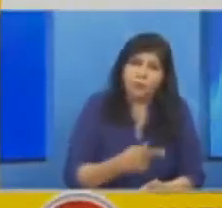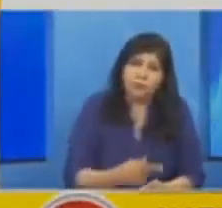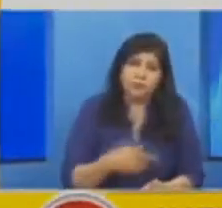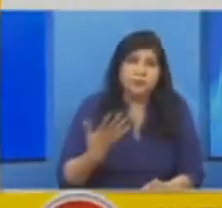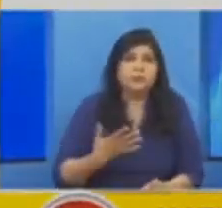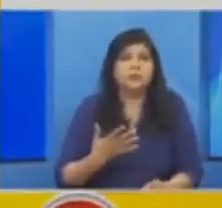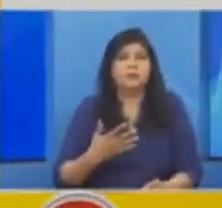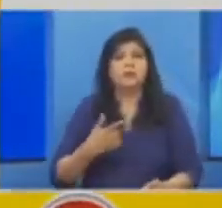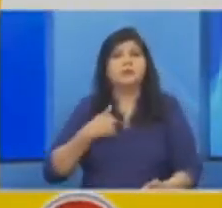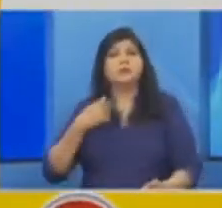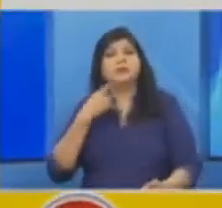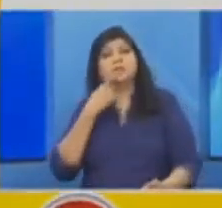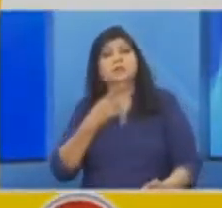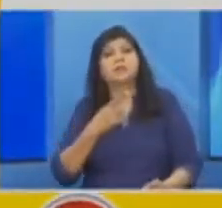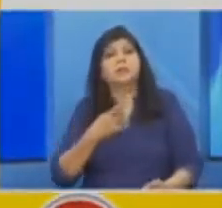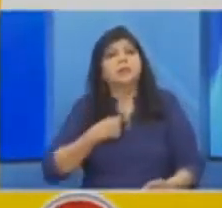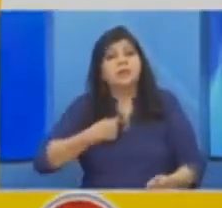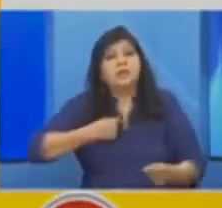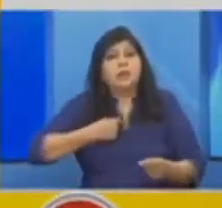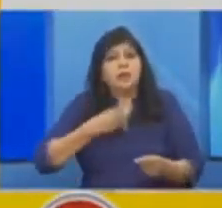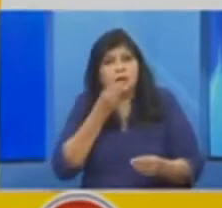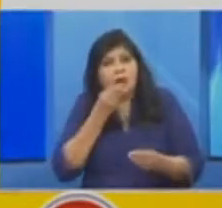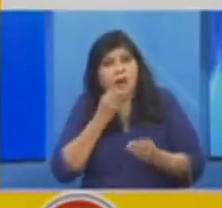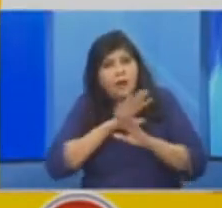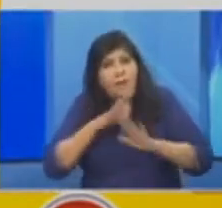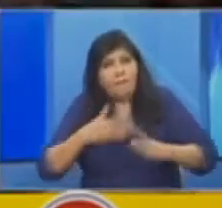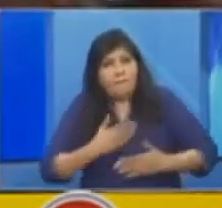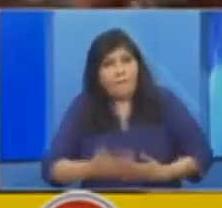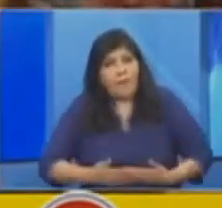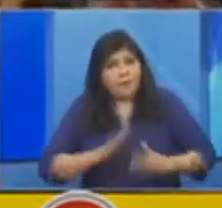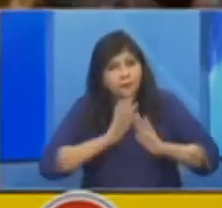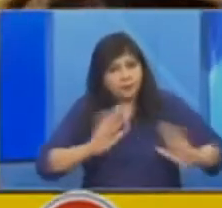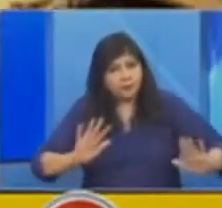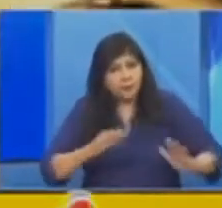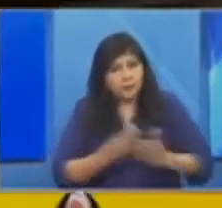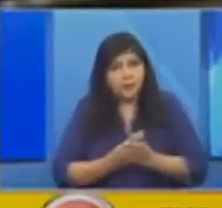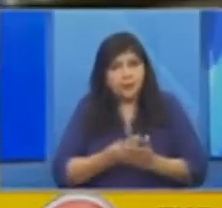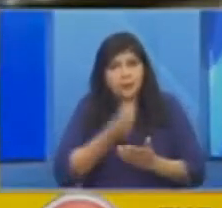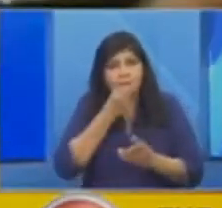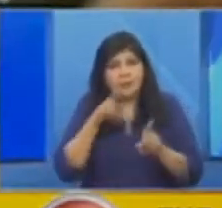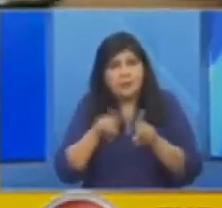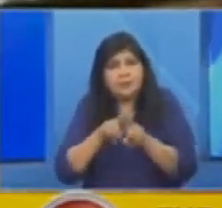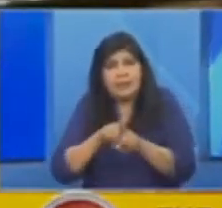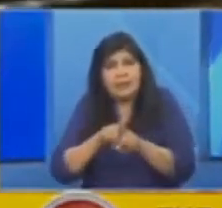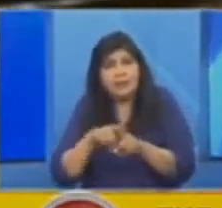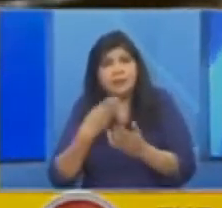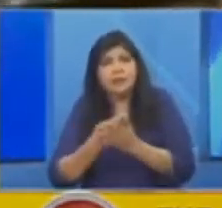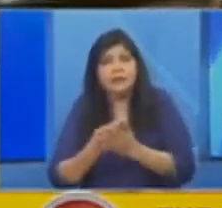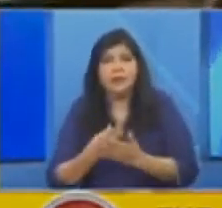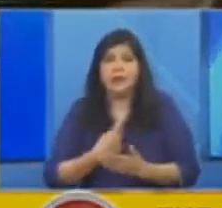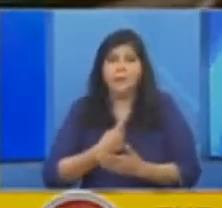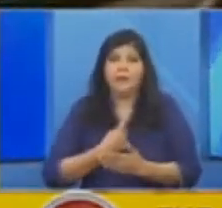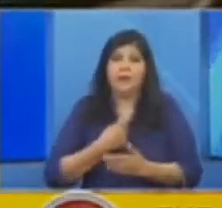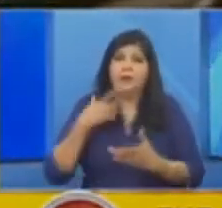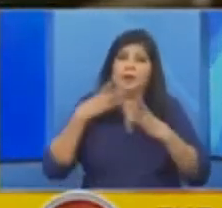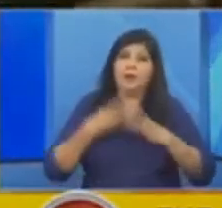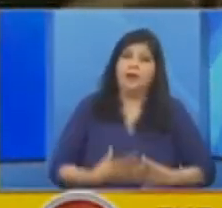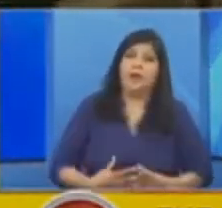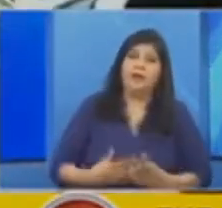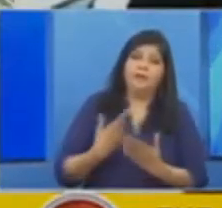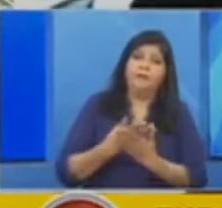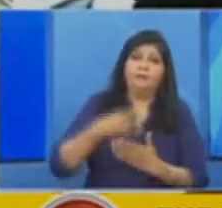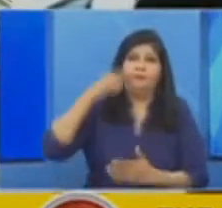यथा अन्नम तथा मन्नम, यानि जैसा अन्न होता है, वैसा ही हमारा